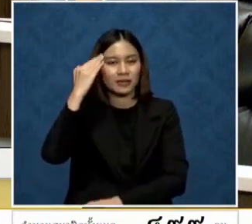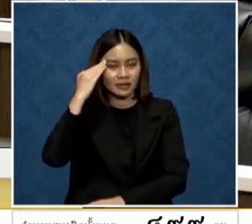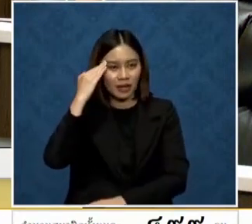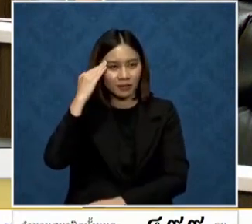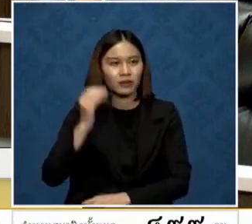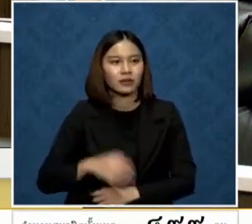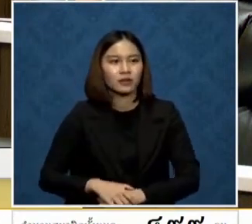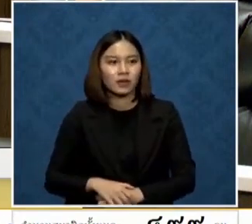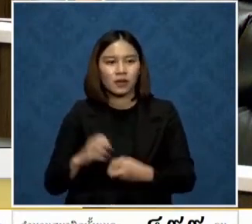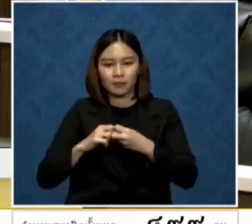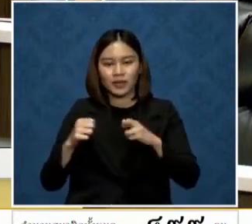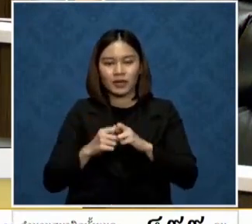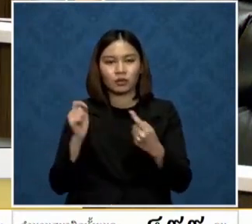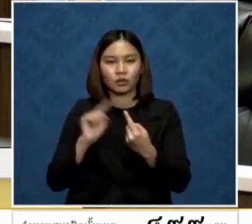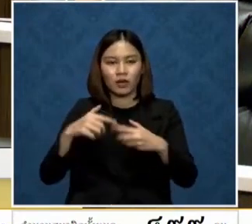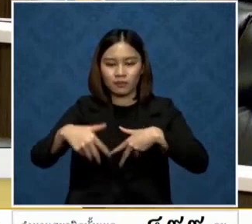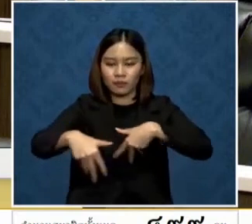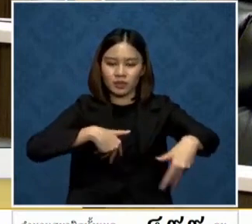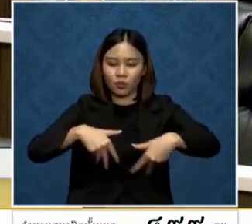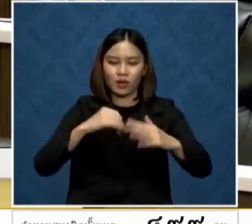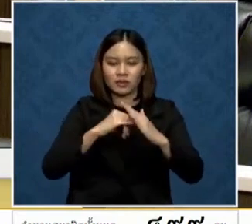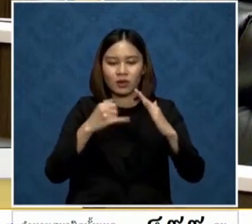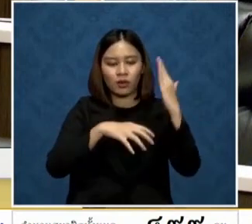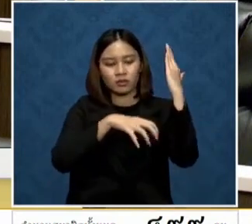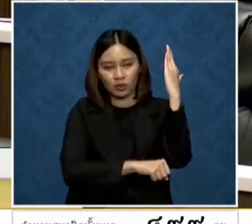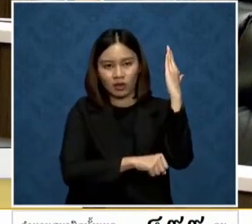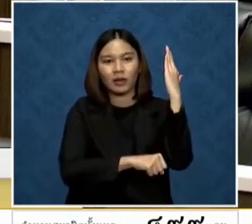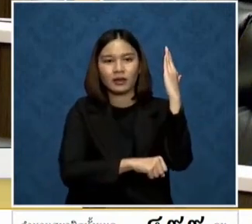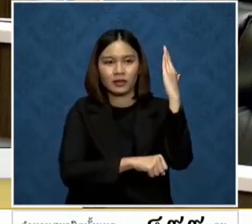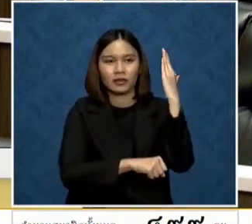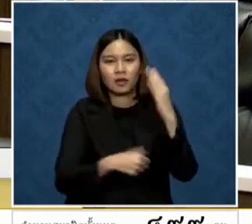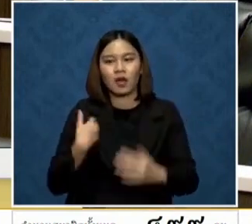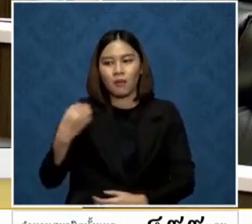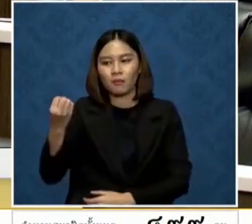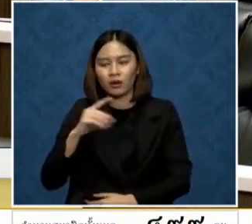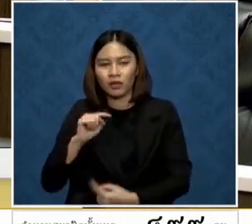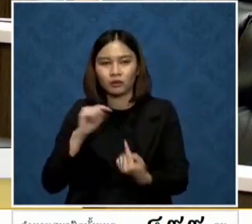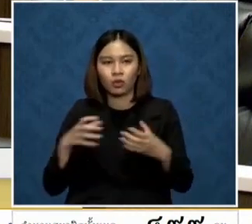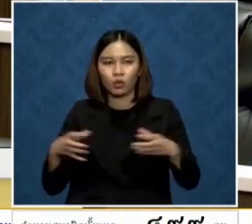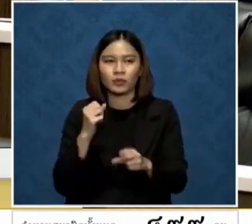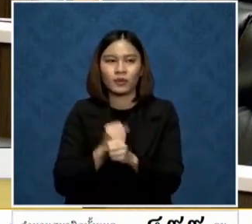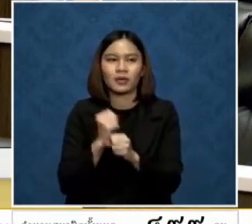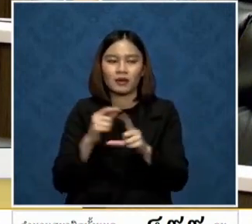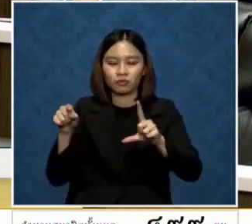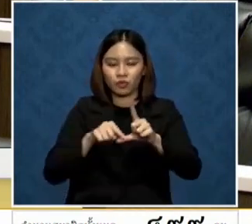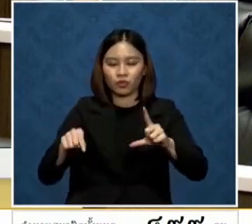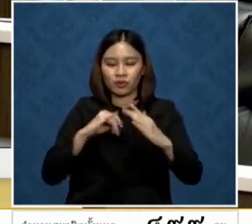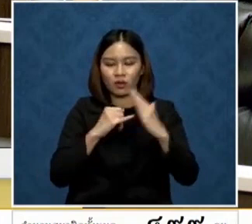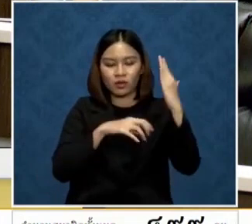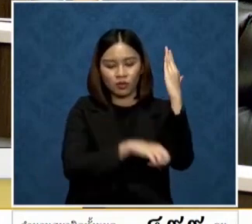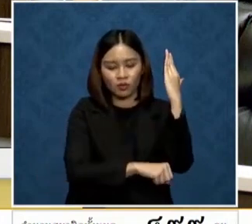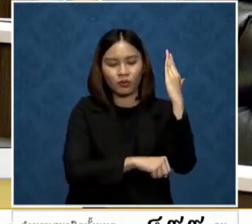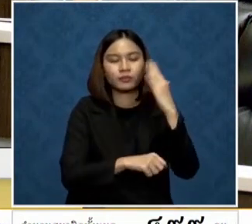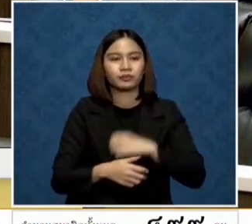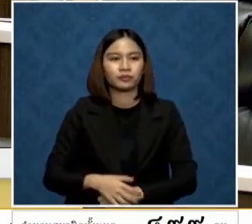คะดิฉันได้รับทราบปัญหาจากพี่น้องประชาชนในพื้นที่จังหวัดสงขลานะคะโดยร้องเรียนผ่านคณะทำงานพรรคเก้าวไกลจังหวัดสงขลาและคุณ